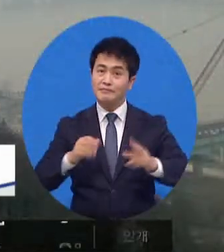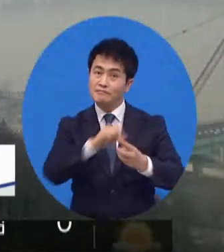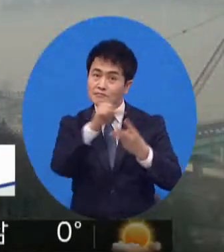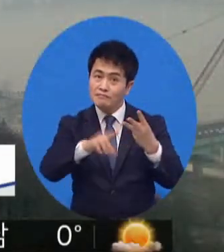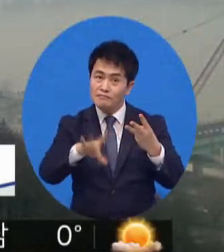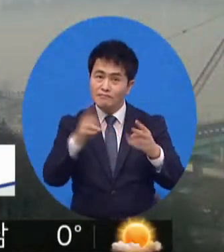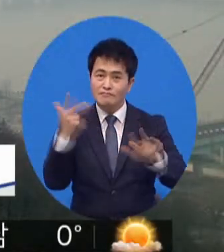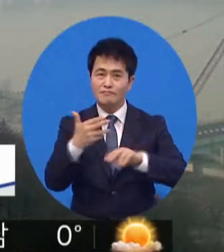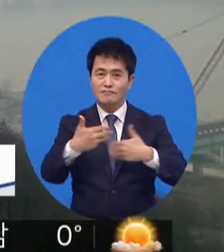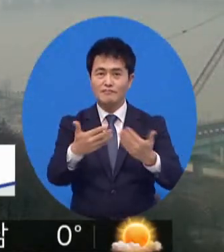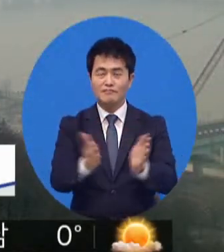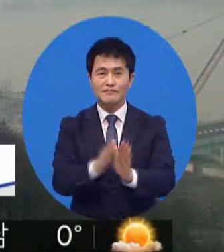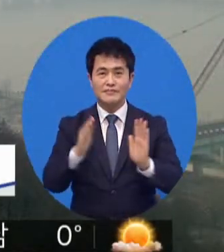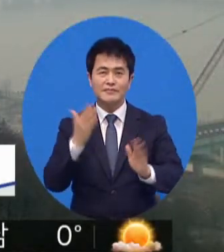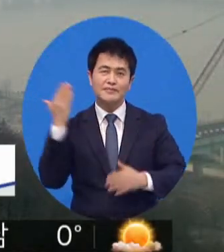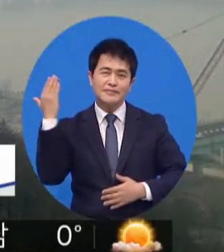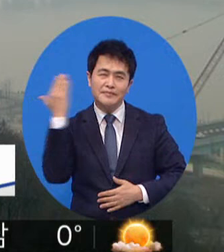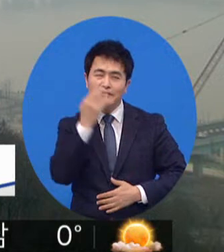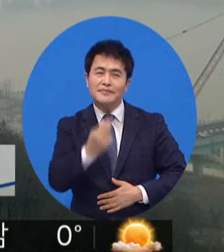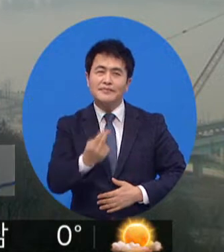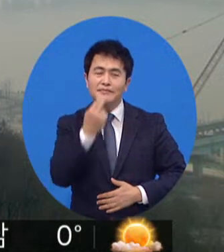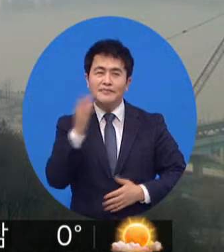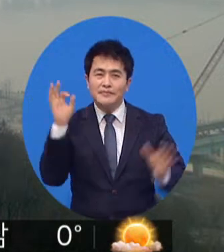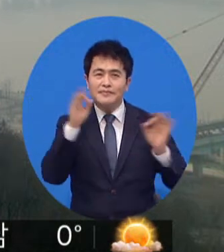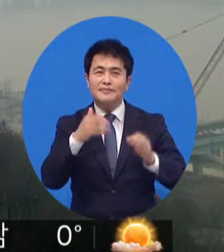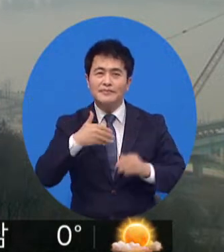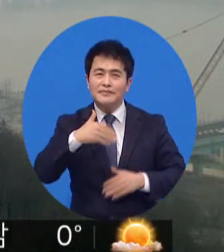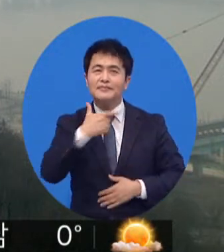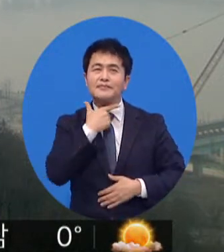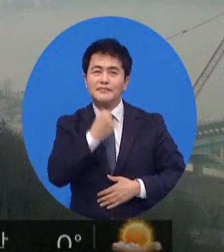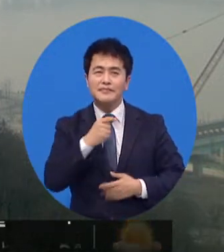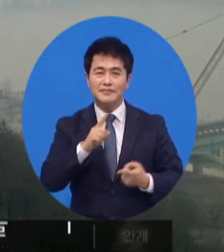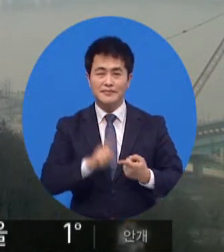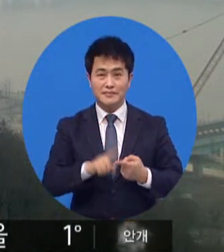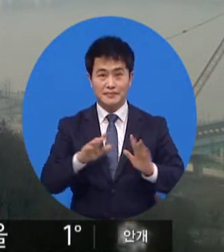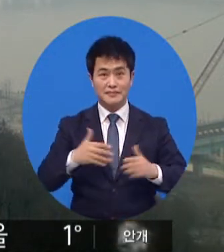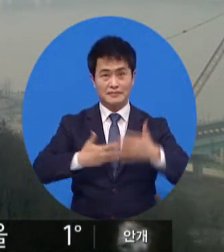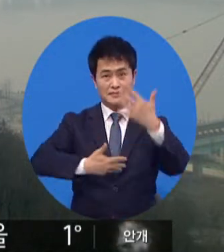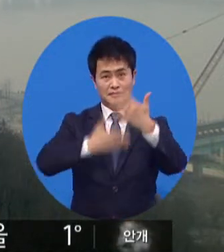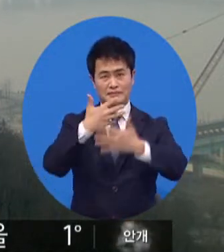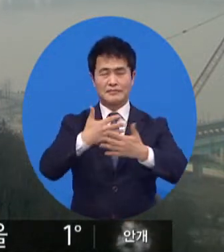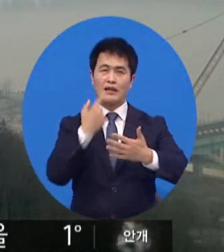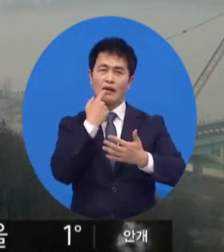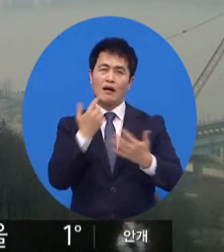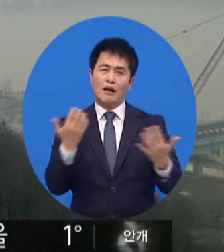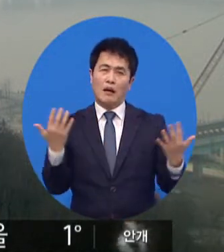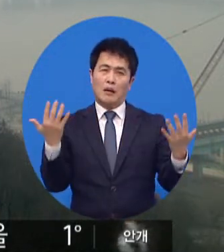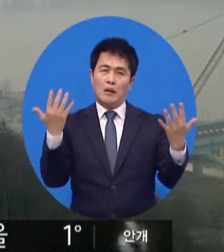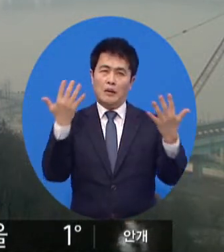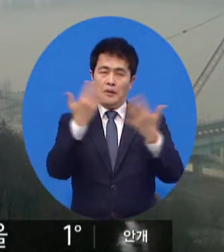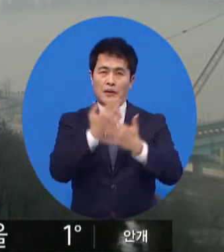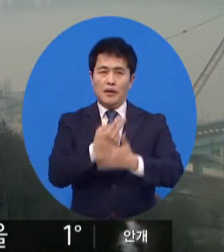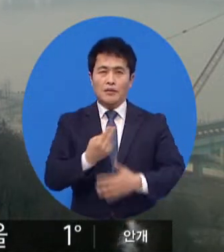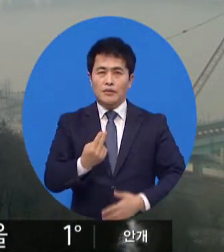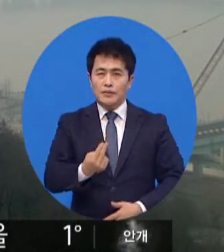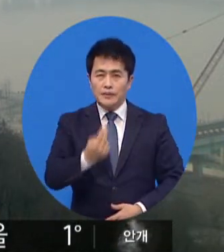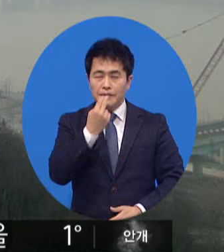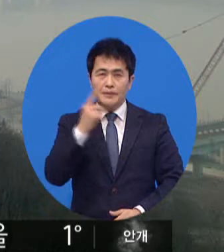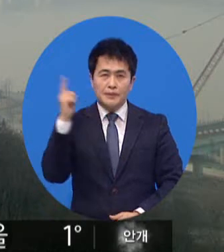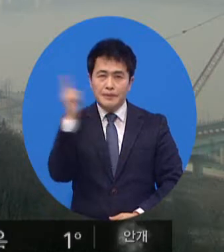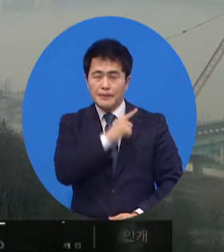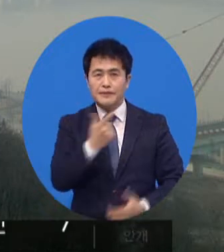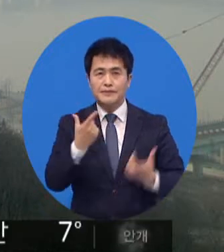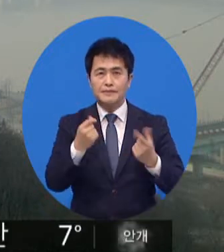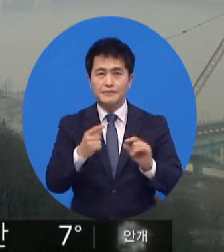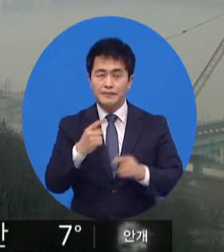첫 주말인 오늘도 깨끗한 공기를 찾아 떠나고 싶으시죠? 보시는 것처럼 지금 서울도 뿌연 먼지에서 벗어나지 못하고 있습니다. 이